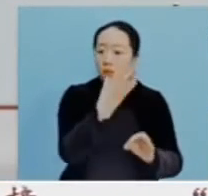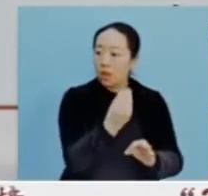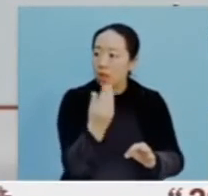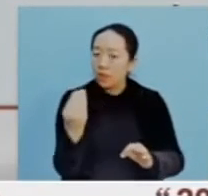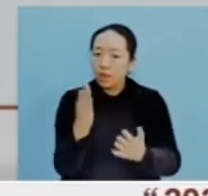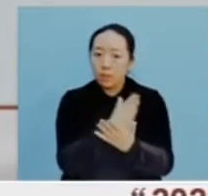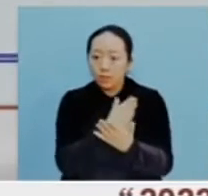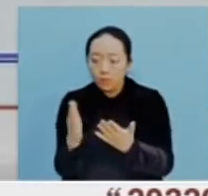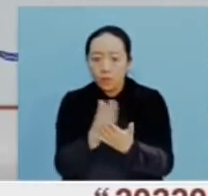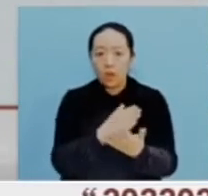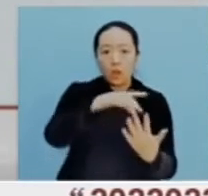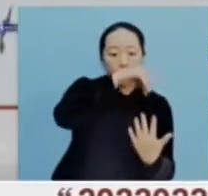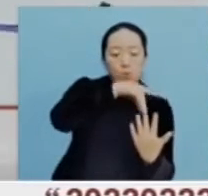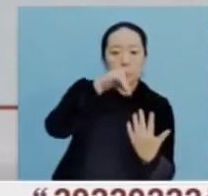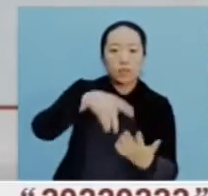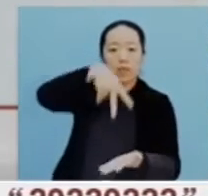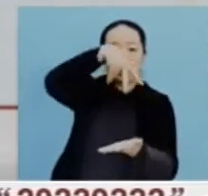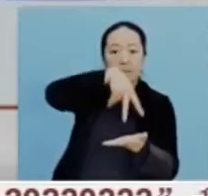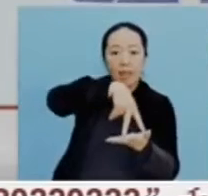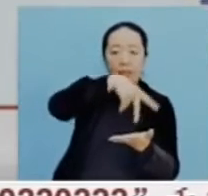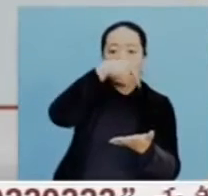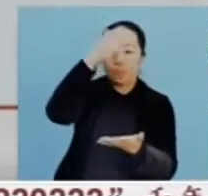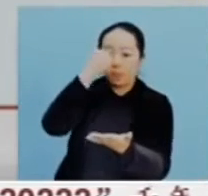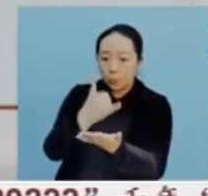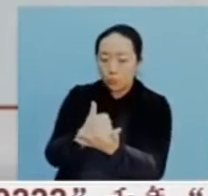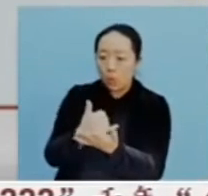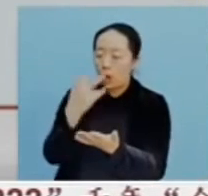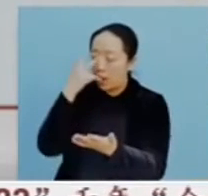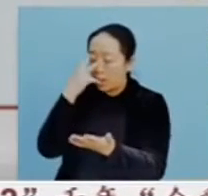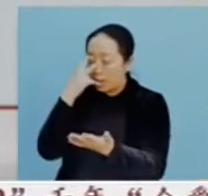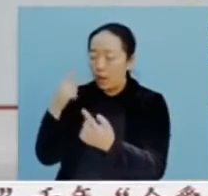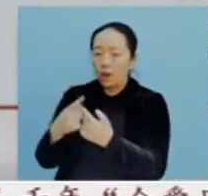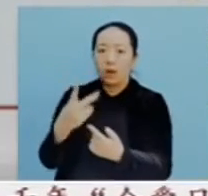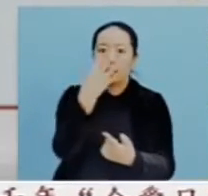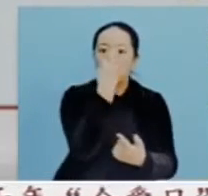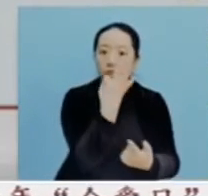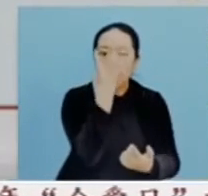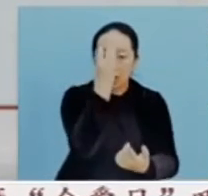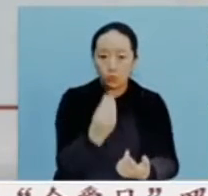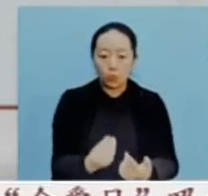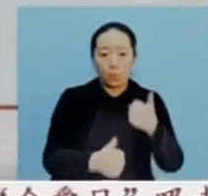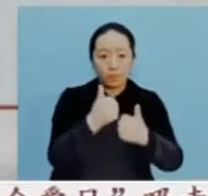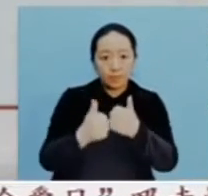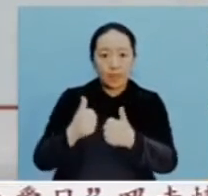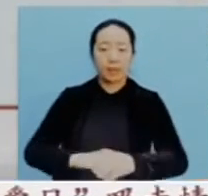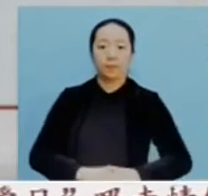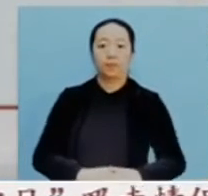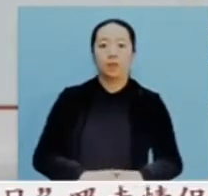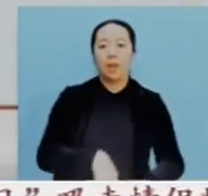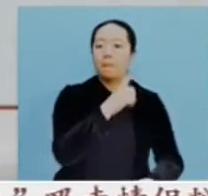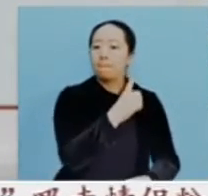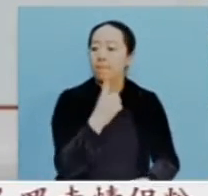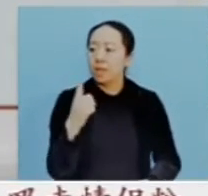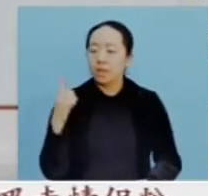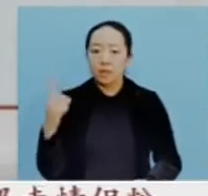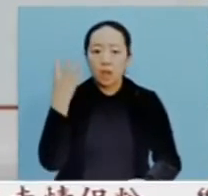坐姿和视力残疾3种残疾类别的比赛。每个类别中不同残疾程度的运动员